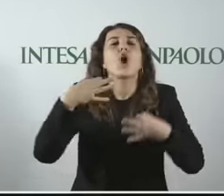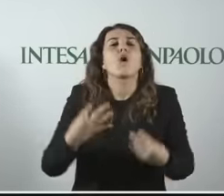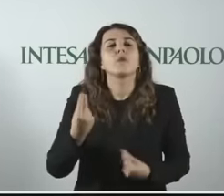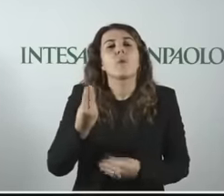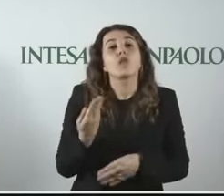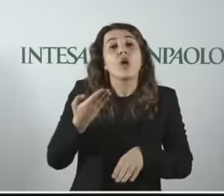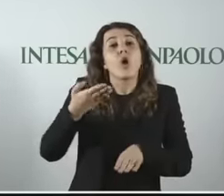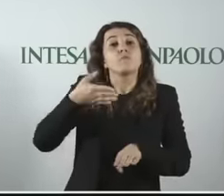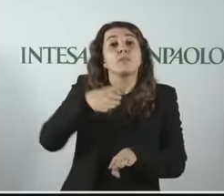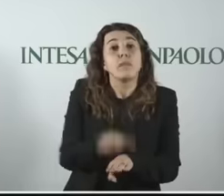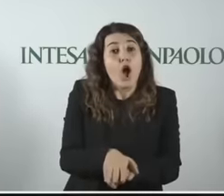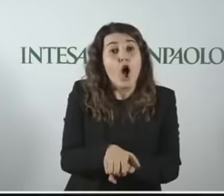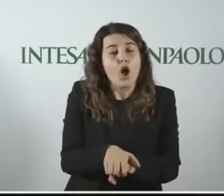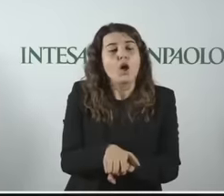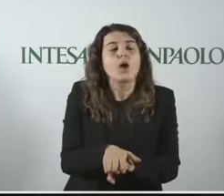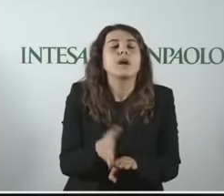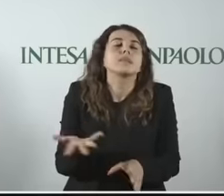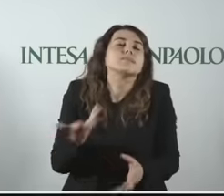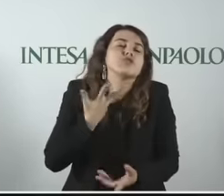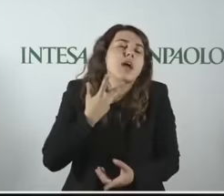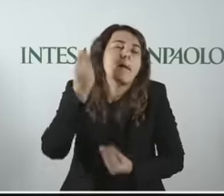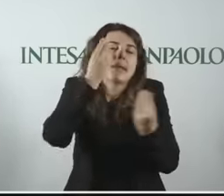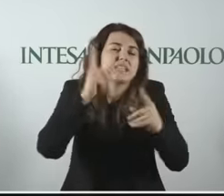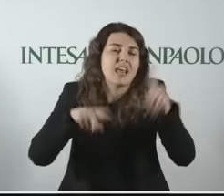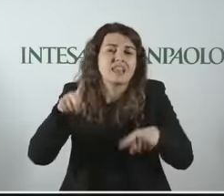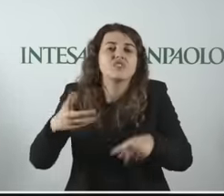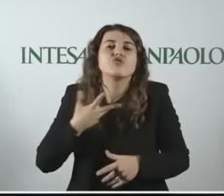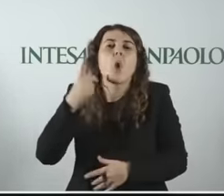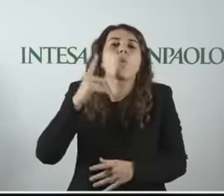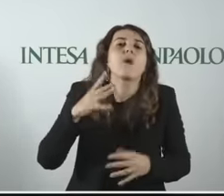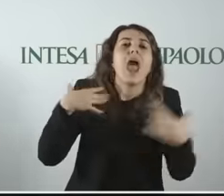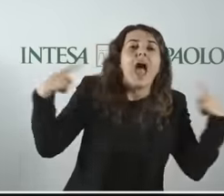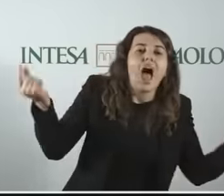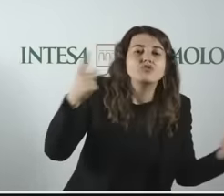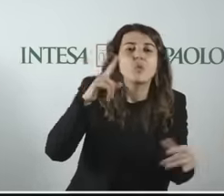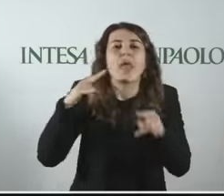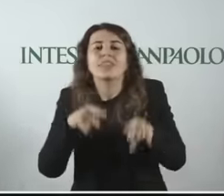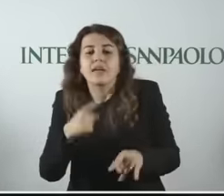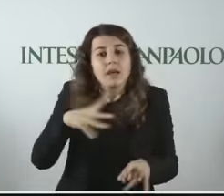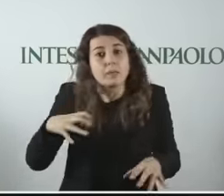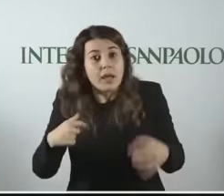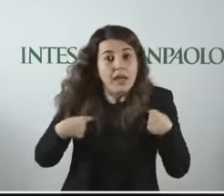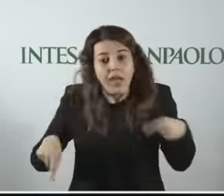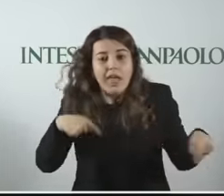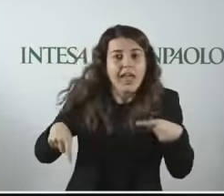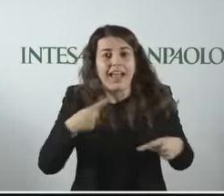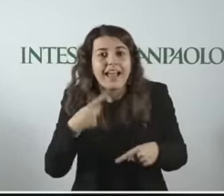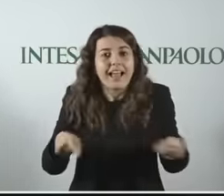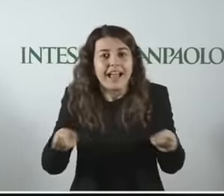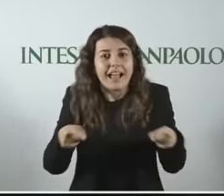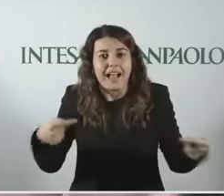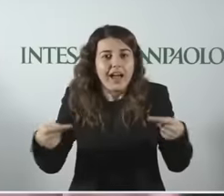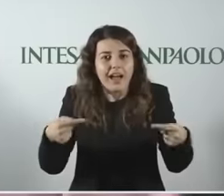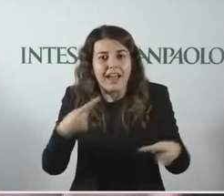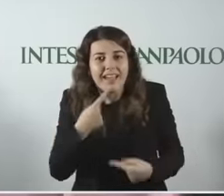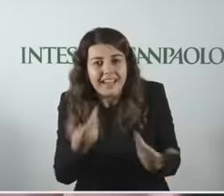in un modo o nell'altro lì ci sono versioni diverse ci saranno un angelo e un diavolo che verranno a dire chi lo prende lo prendi tu o lo prendo io Questo